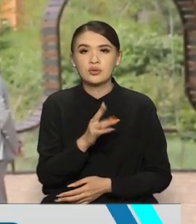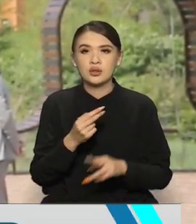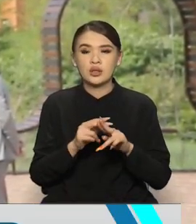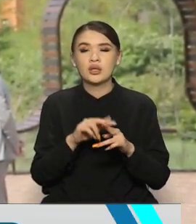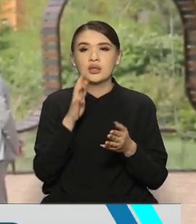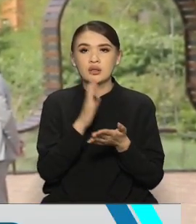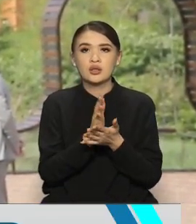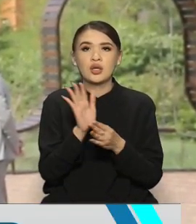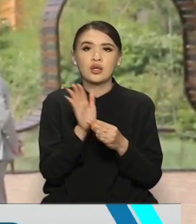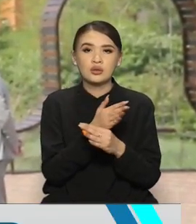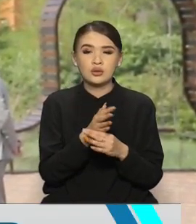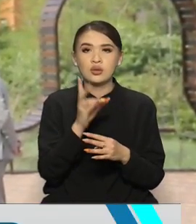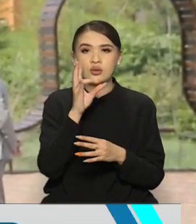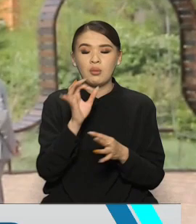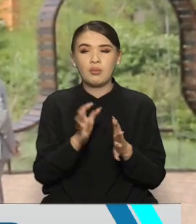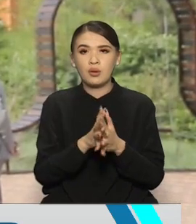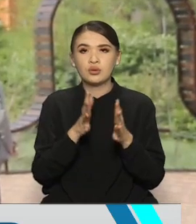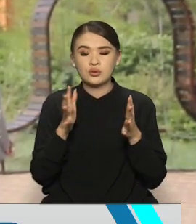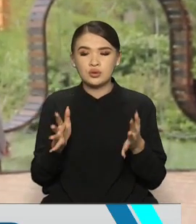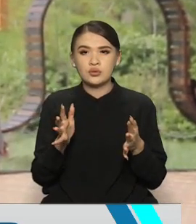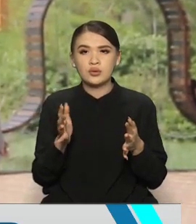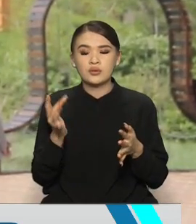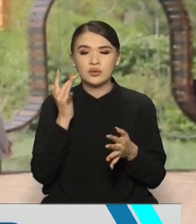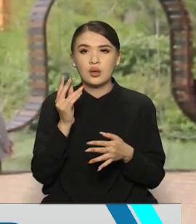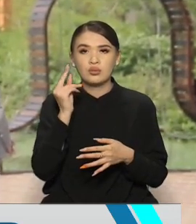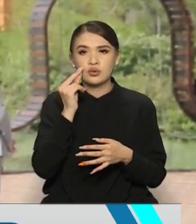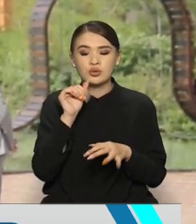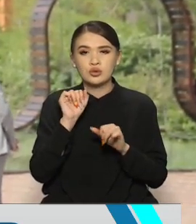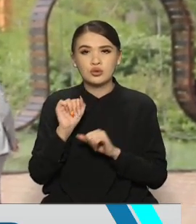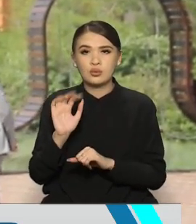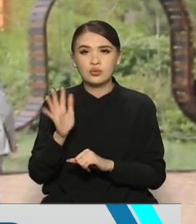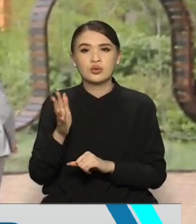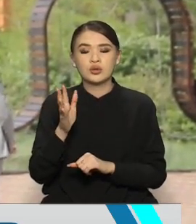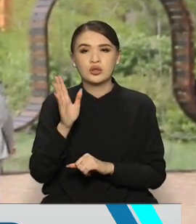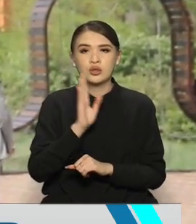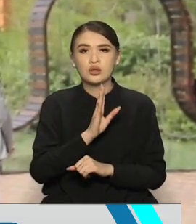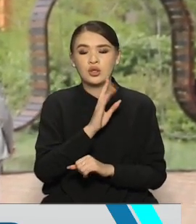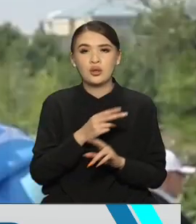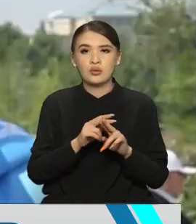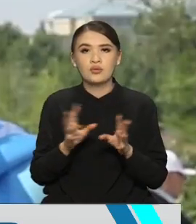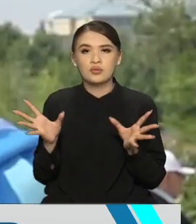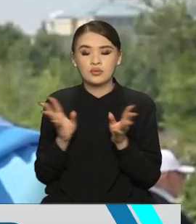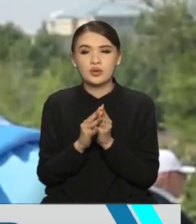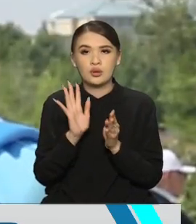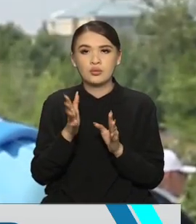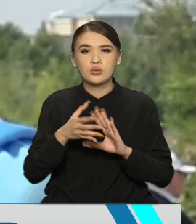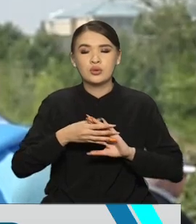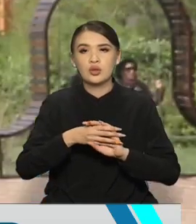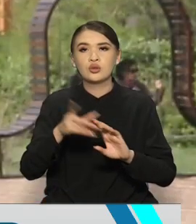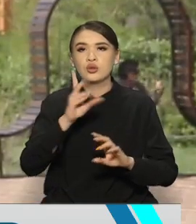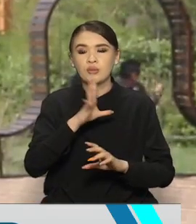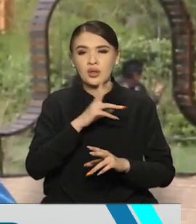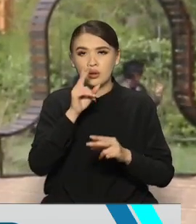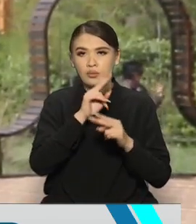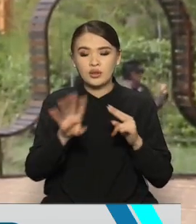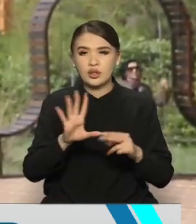есть и случаи отдельные но большинстве так и мужчины будут охранять своих жен и финишировать вместе с ними за ручкой вот самое главное чтобы жену не потерять по дороге